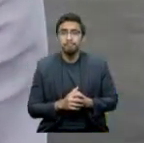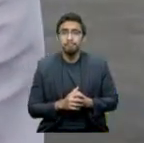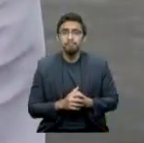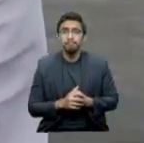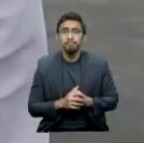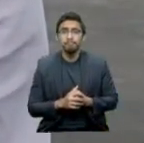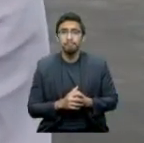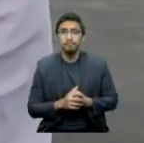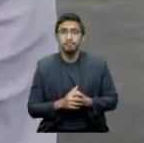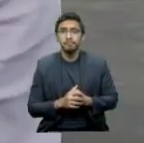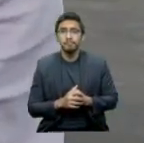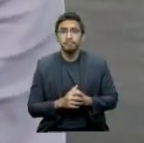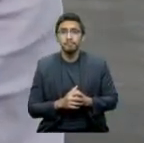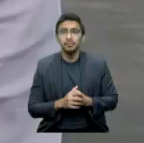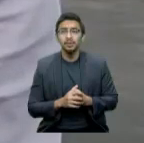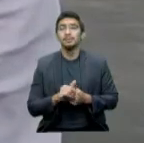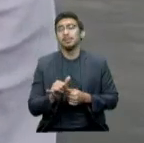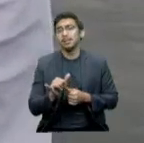Lebih dekat ke rumah terus ya,